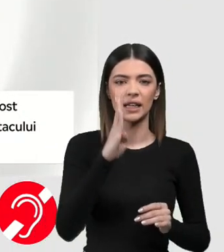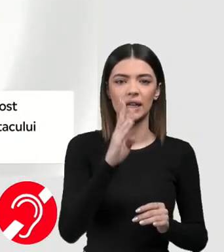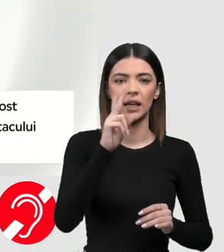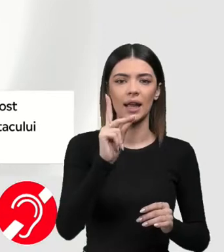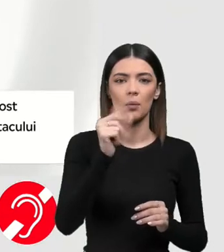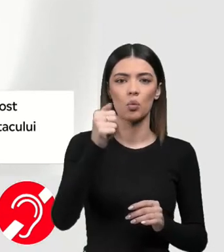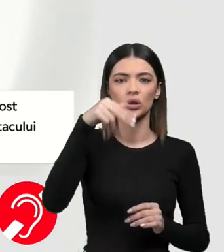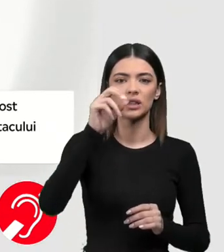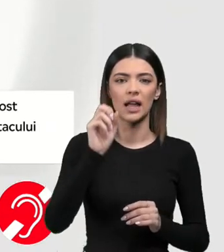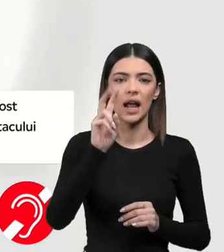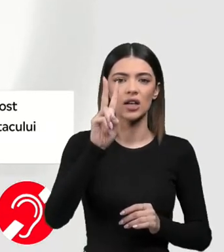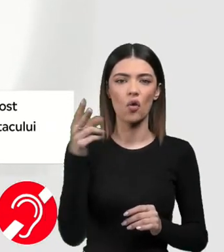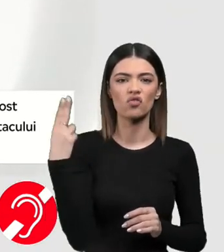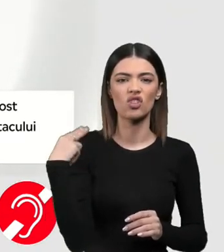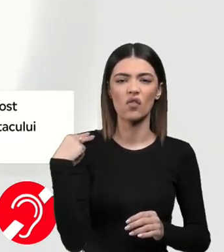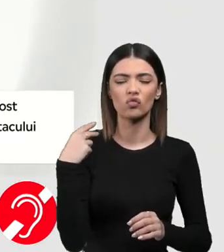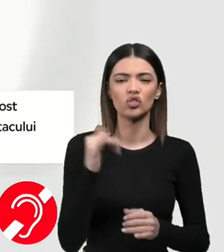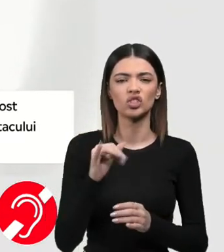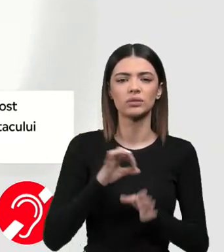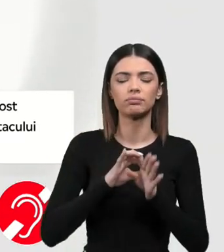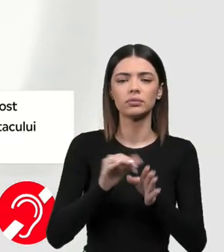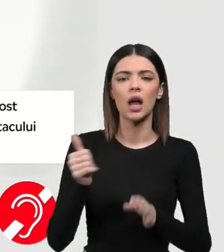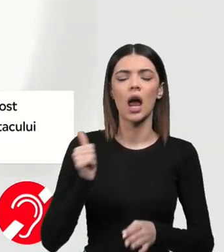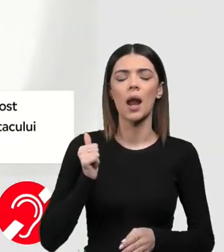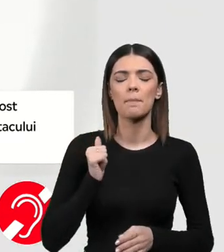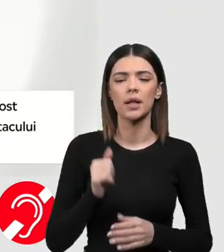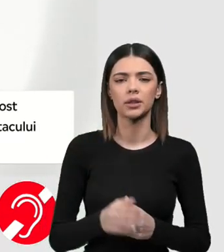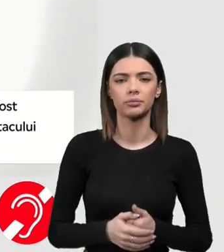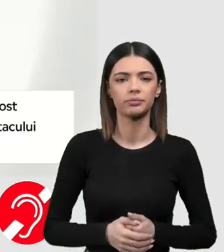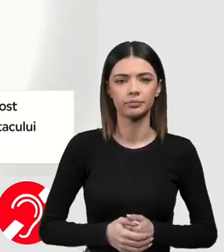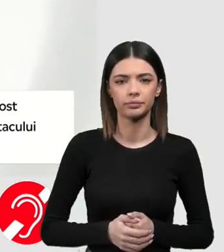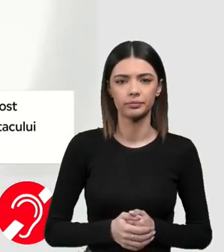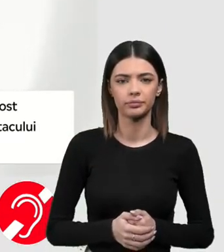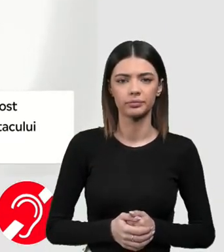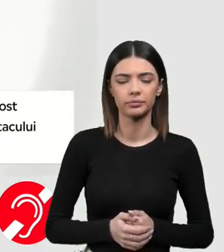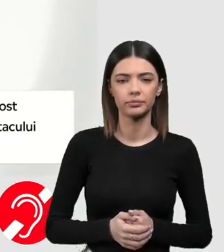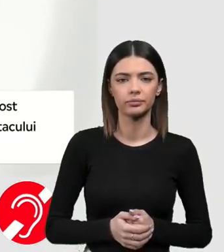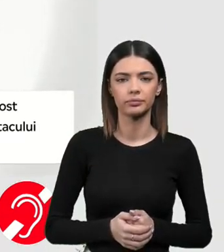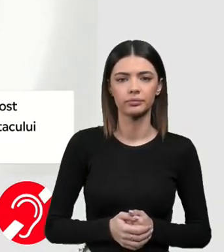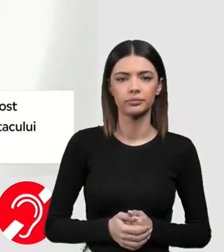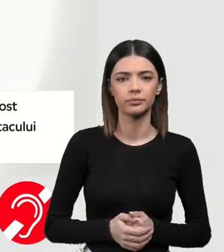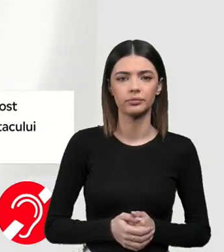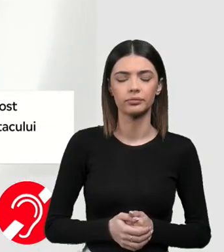Primul pe lista lui Bornikov este Kiril Budanov, șeful Serviciului de Informații Militar al Ucrainei.